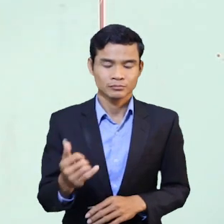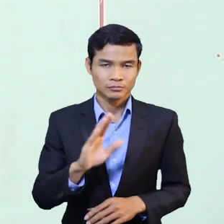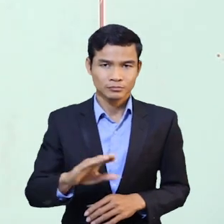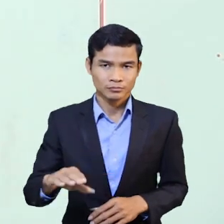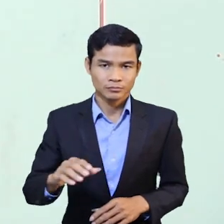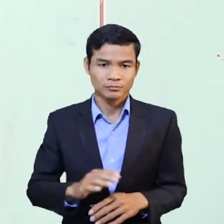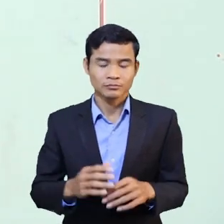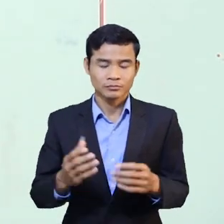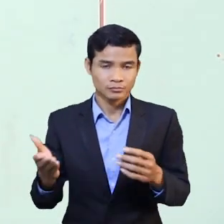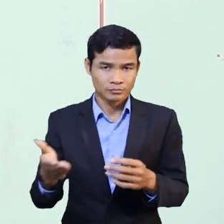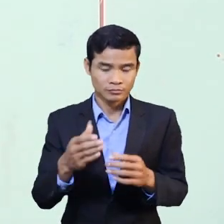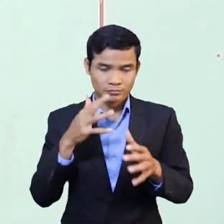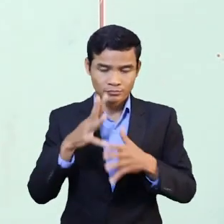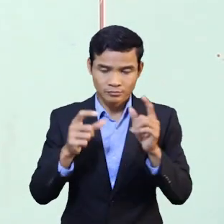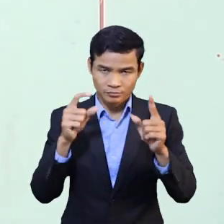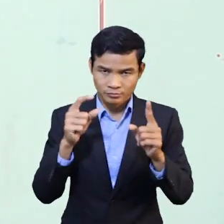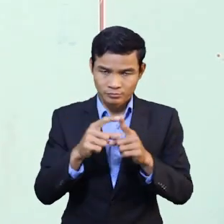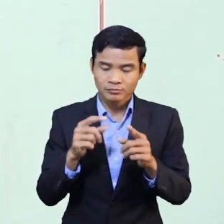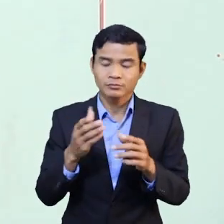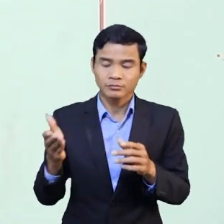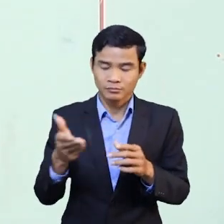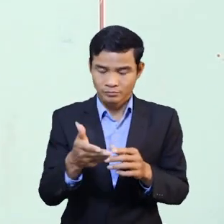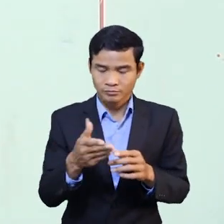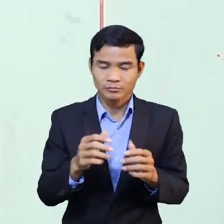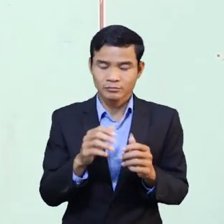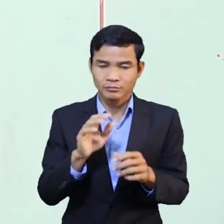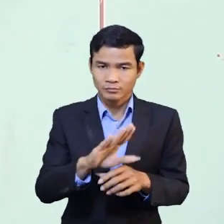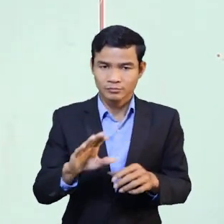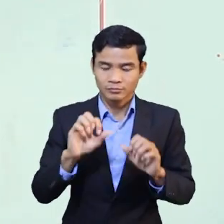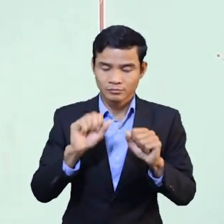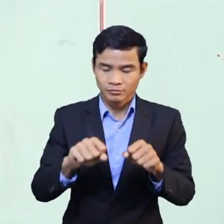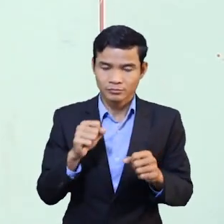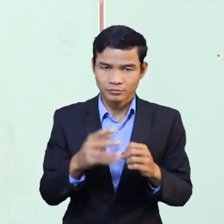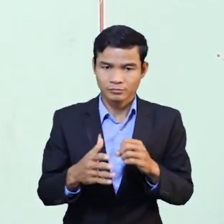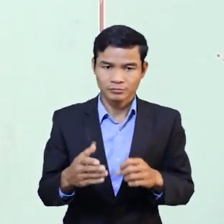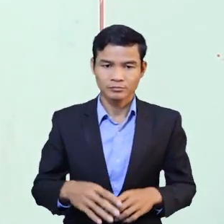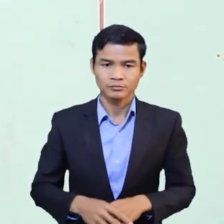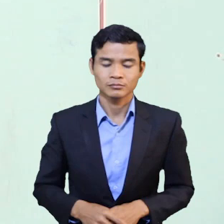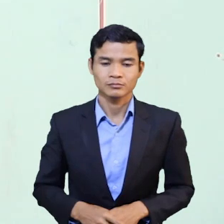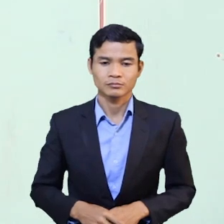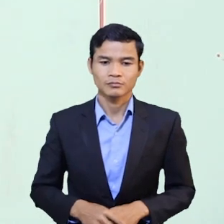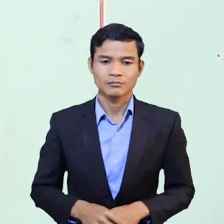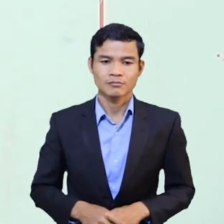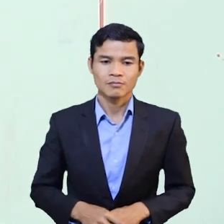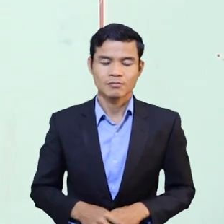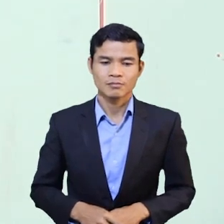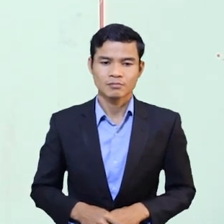tặng ọc nế chà con thà pịa nâng tiện đáy để khuôn anh chà chập đám